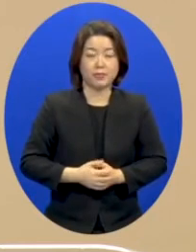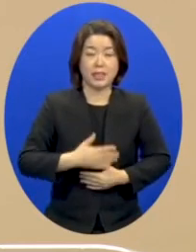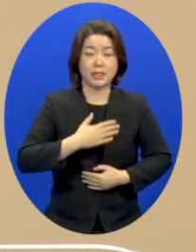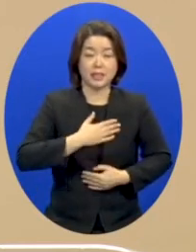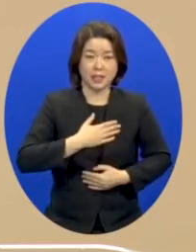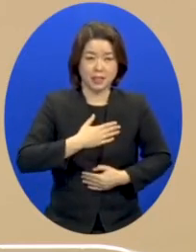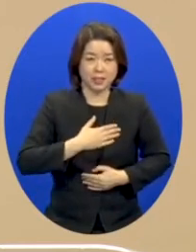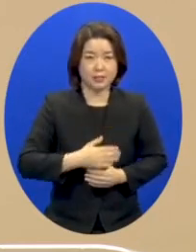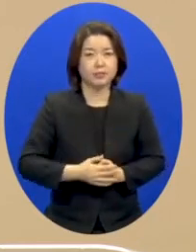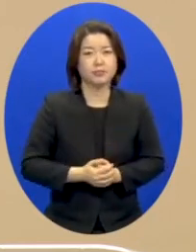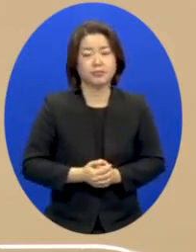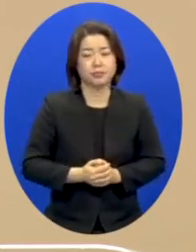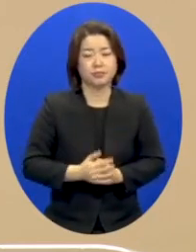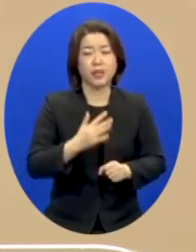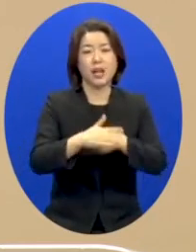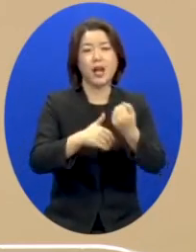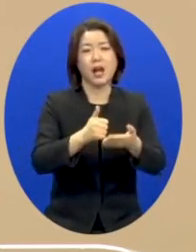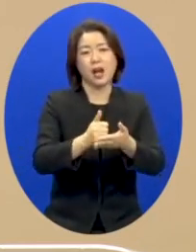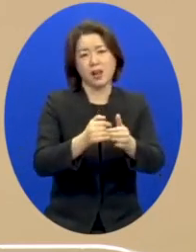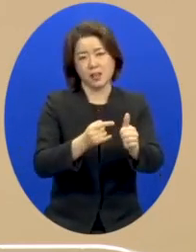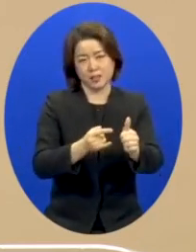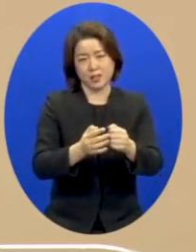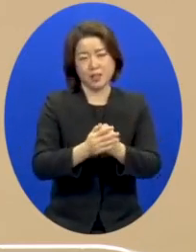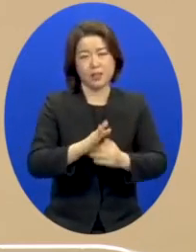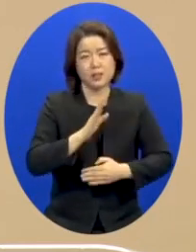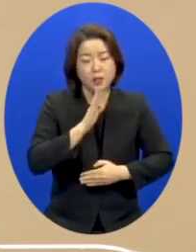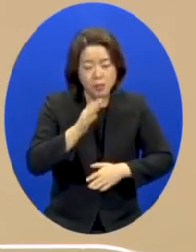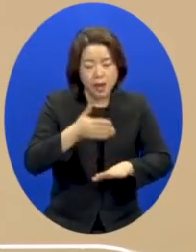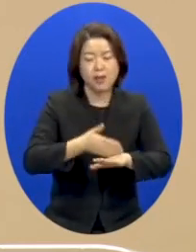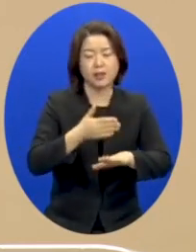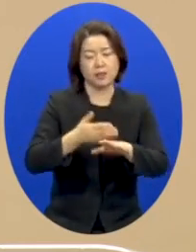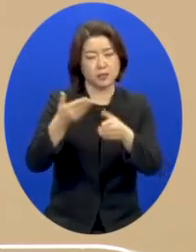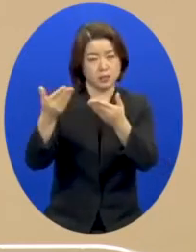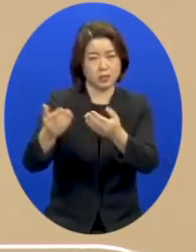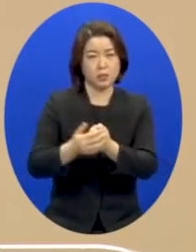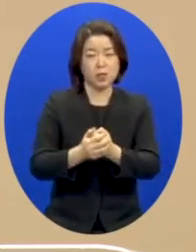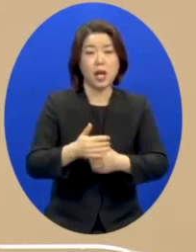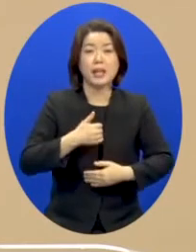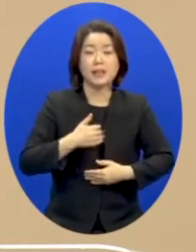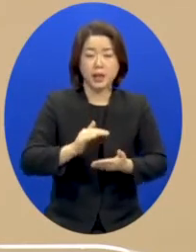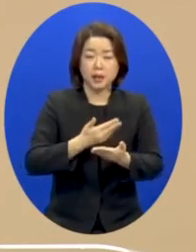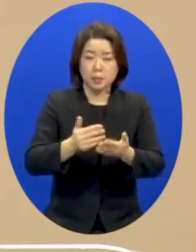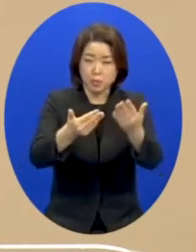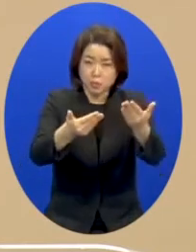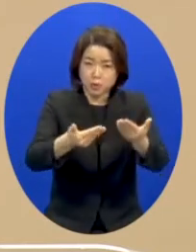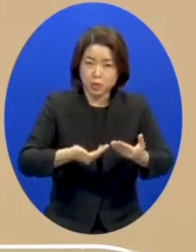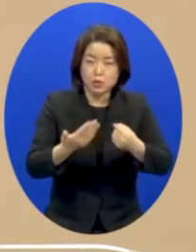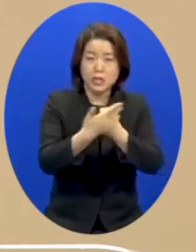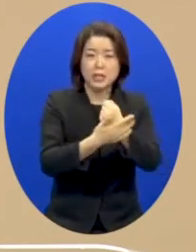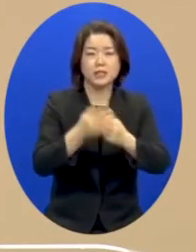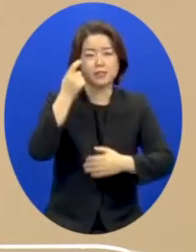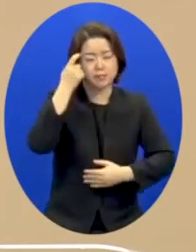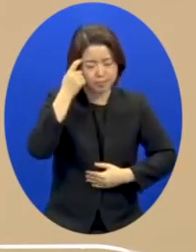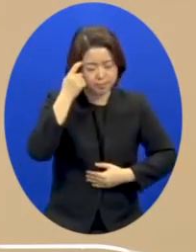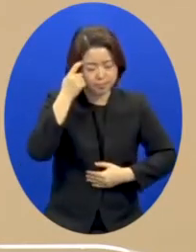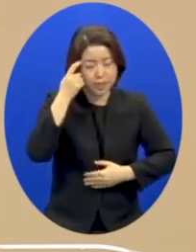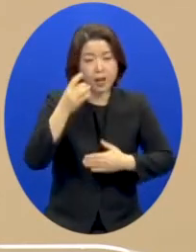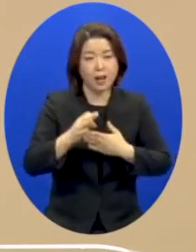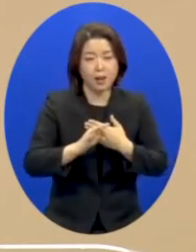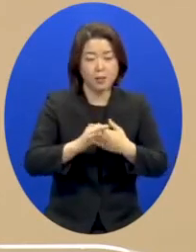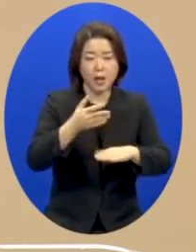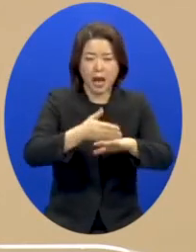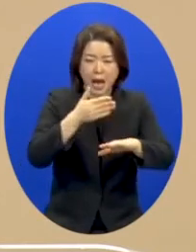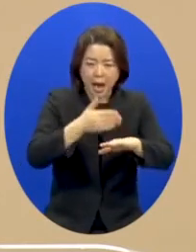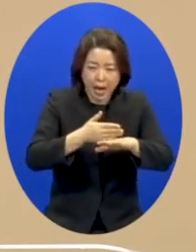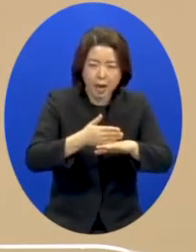저는 하나님께 정말 감사합니다. 내게 베풀어 주신 은혜를 생각하면